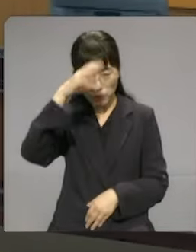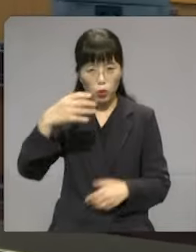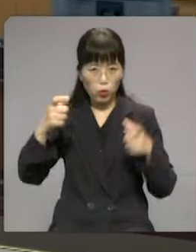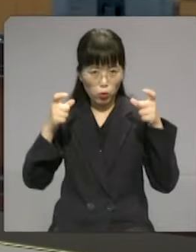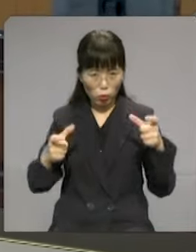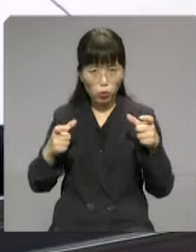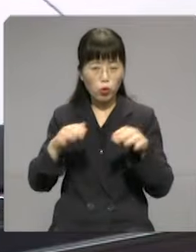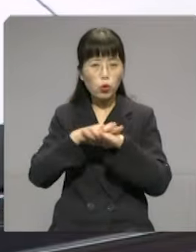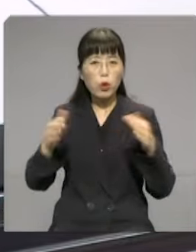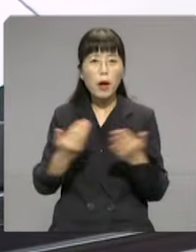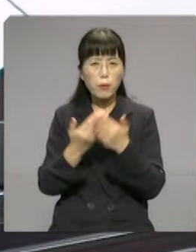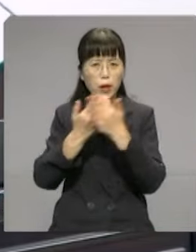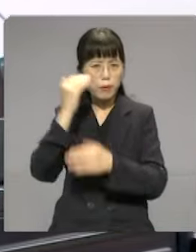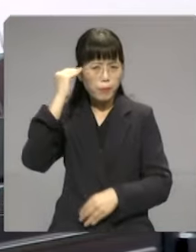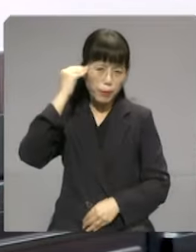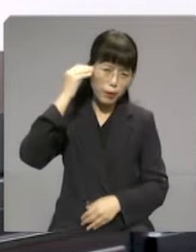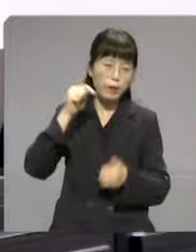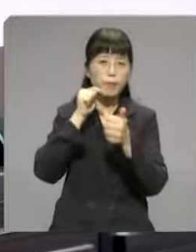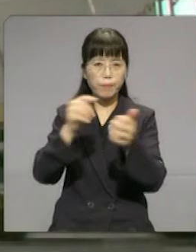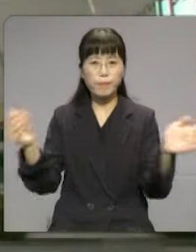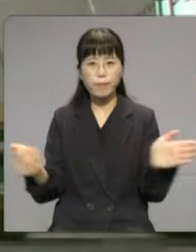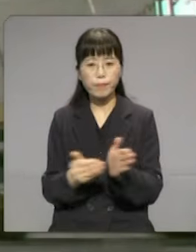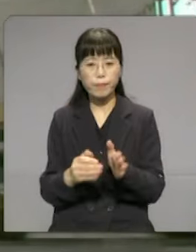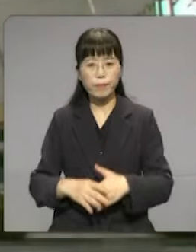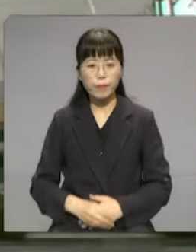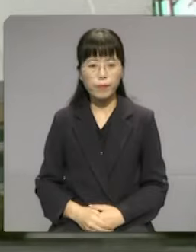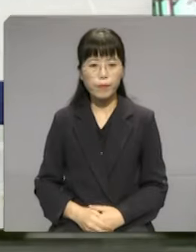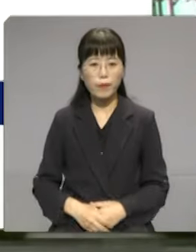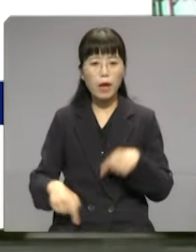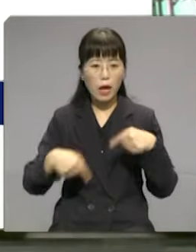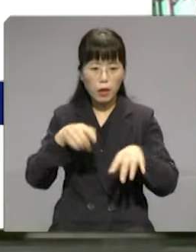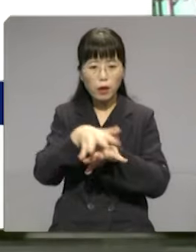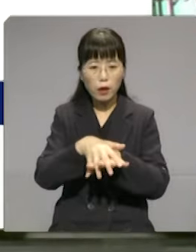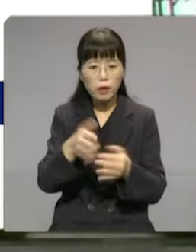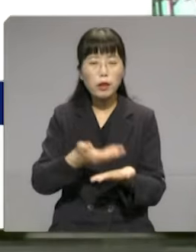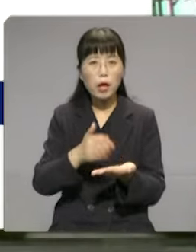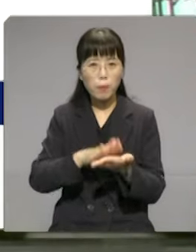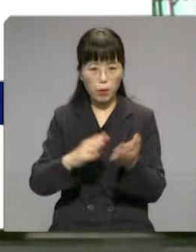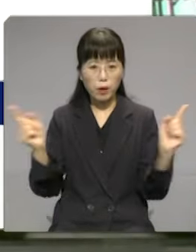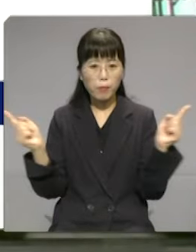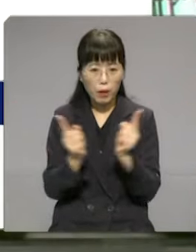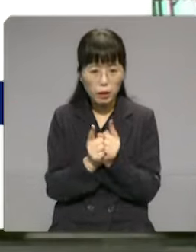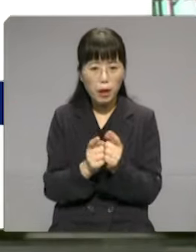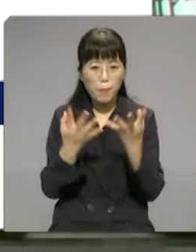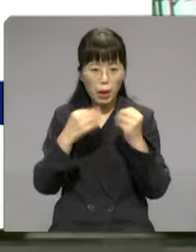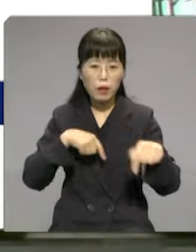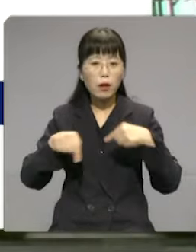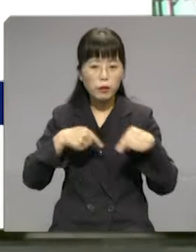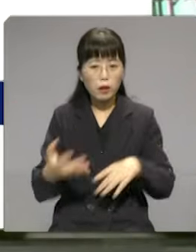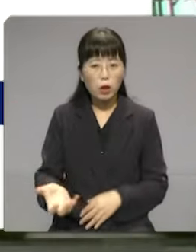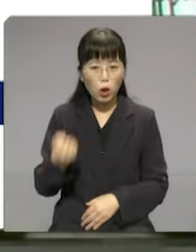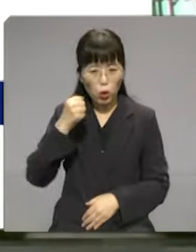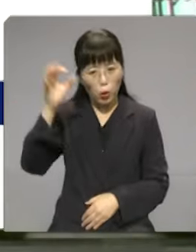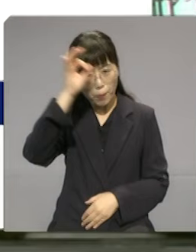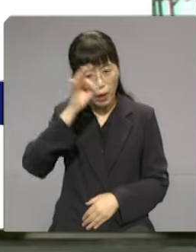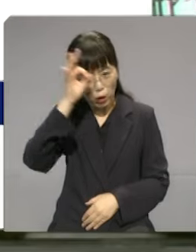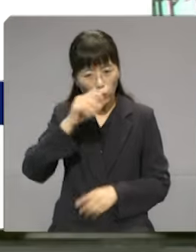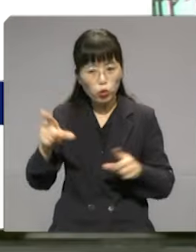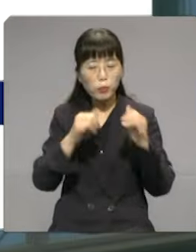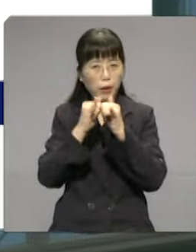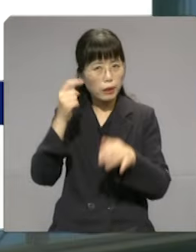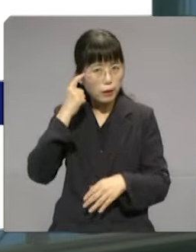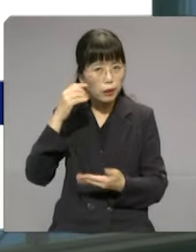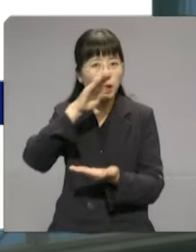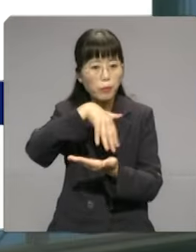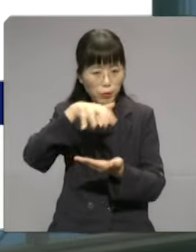균형 발전을 저해할 것이라고 지적했습니다. 행정체제 개편과 맞물려서 많은 정책들을 가지고 발굴을 하고 주민들의